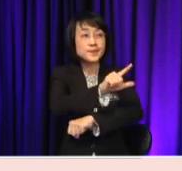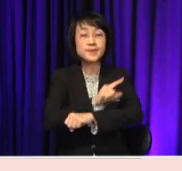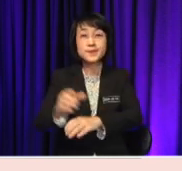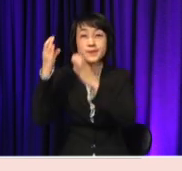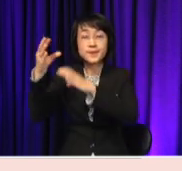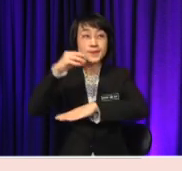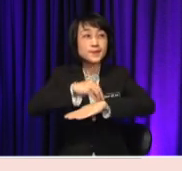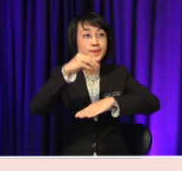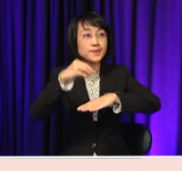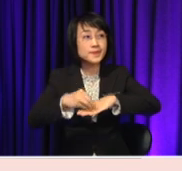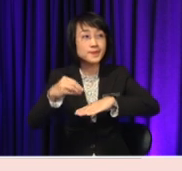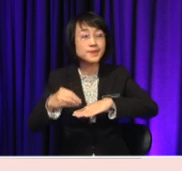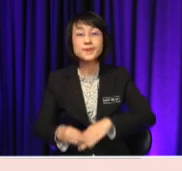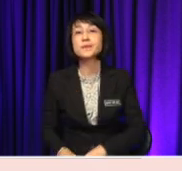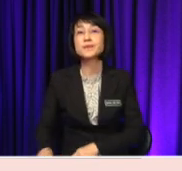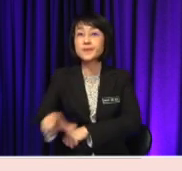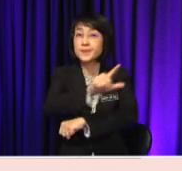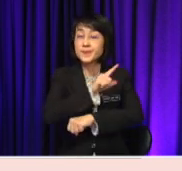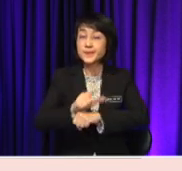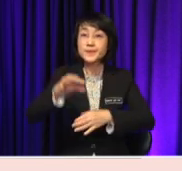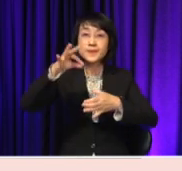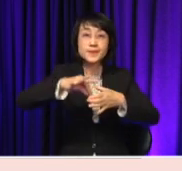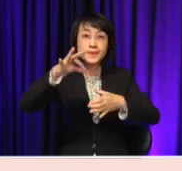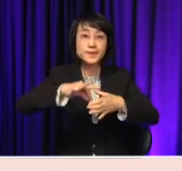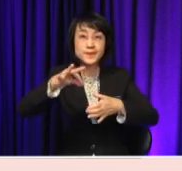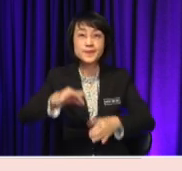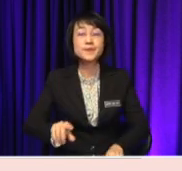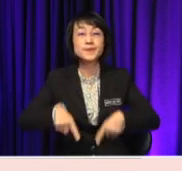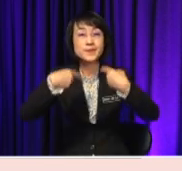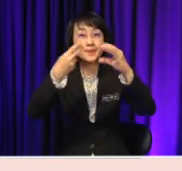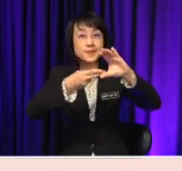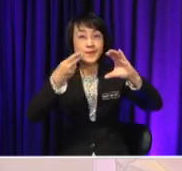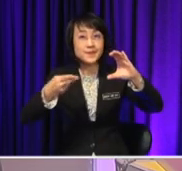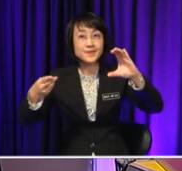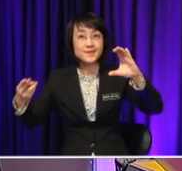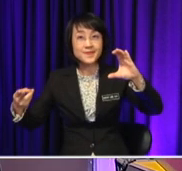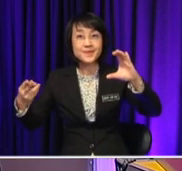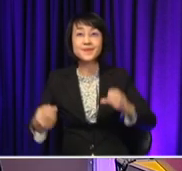Oke dan di ladang teh Oke mungkin kalau pergi ke embro memang